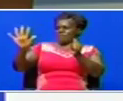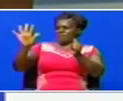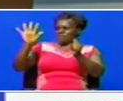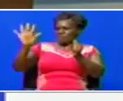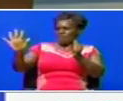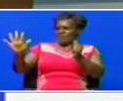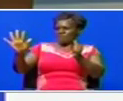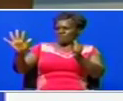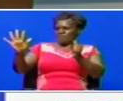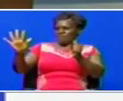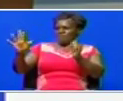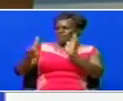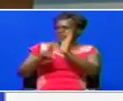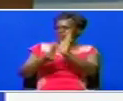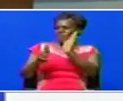10,355, representing